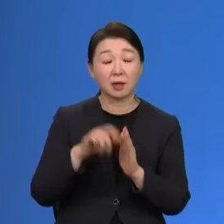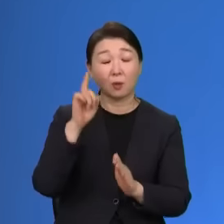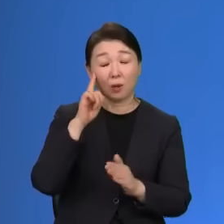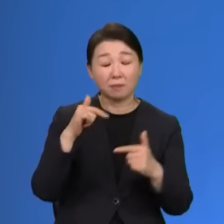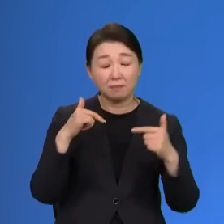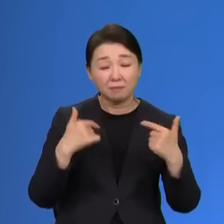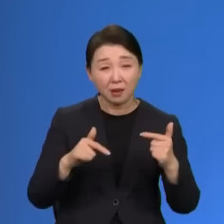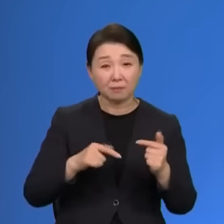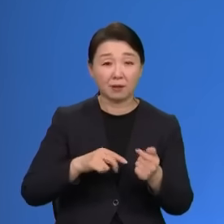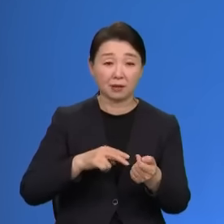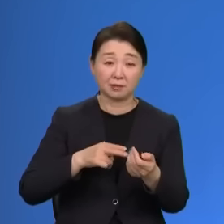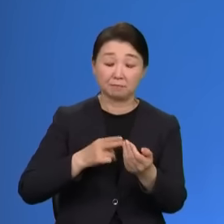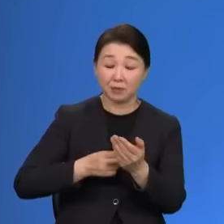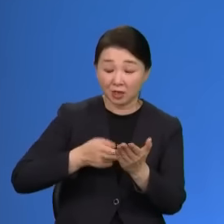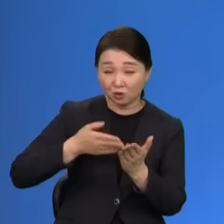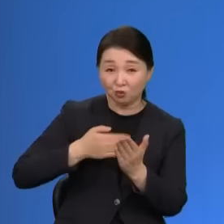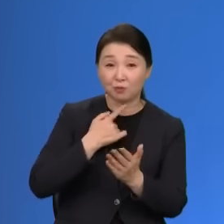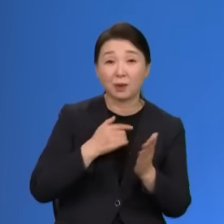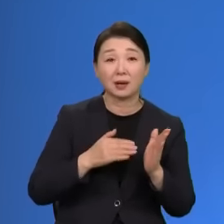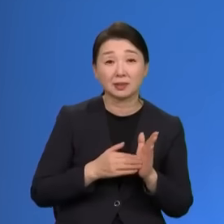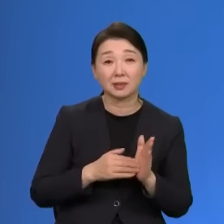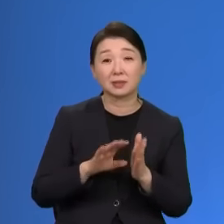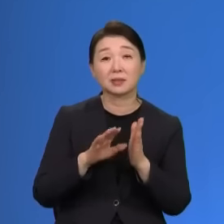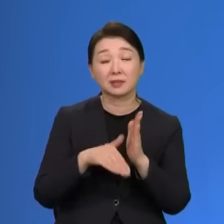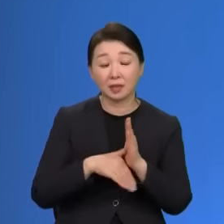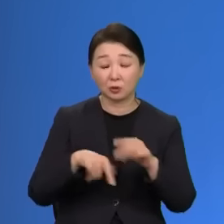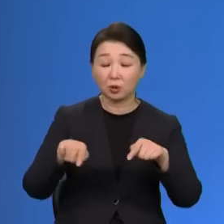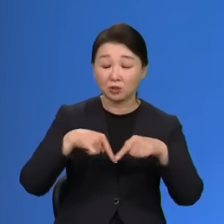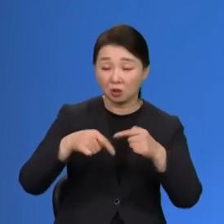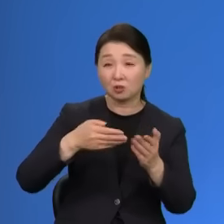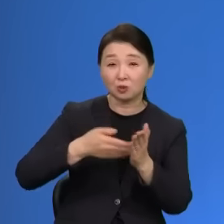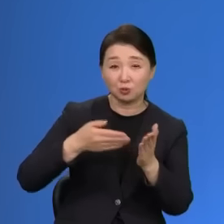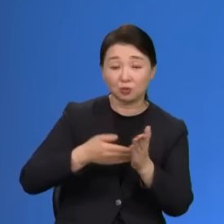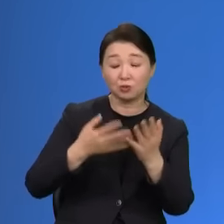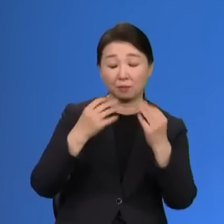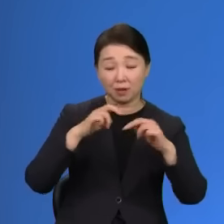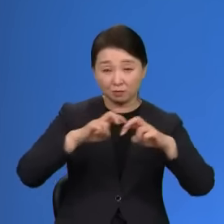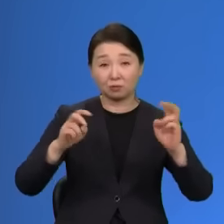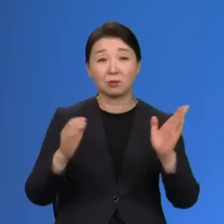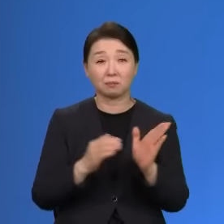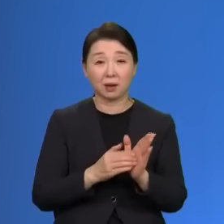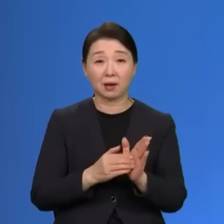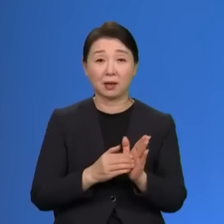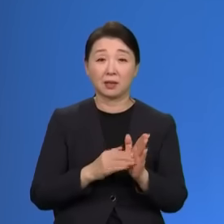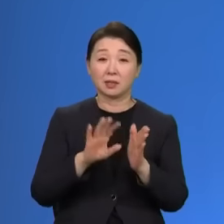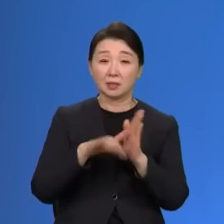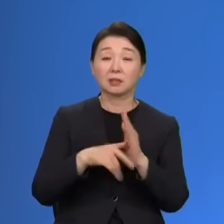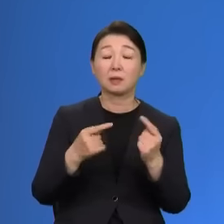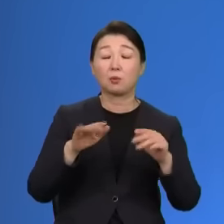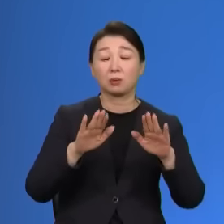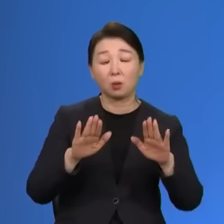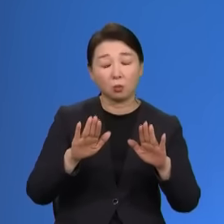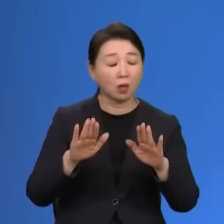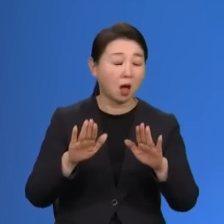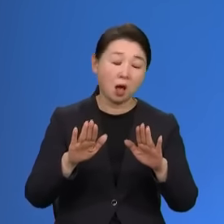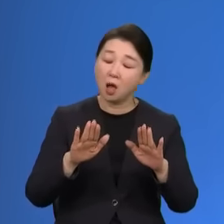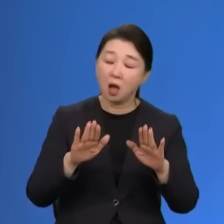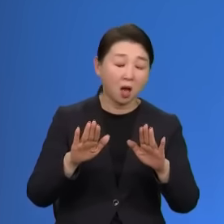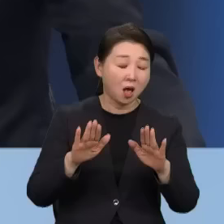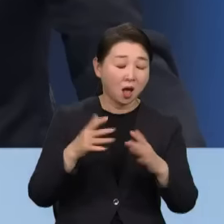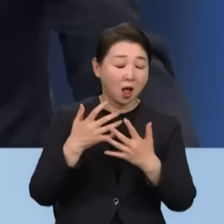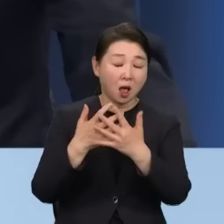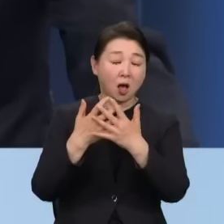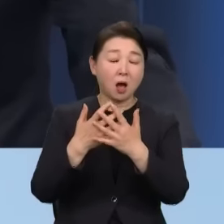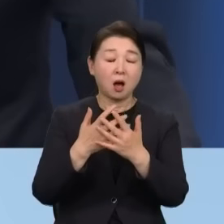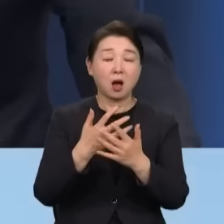날마다 비하인드 뉴스를 제가 진행한 적이 있었는데 그때도 정치권 뉴스를 많이 분석을 해 드렸었는데 그때 보다 더 상상하지 못하는 일이 벌어진